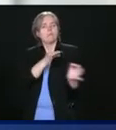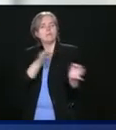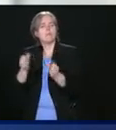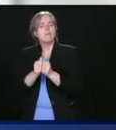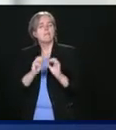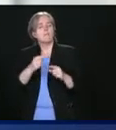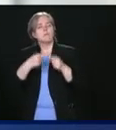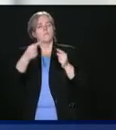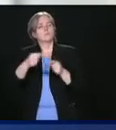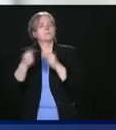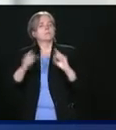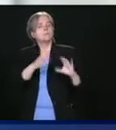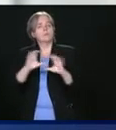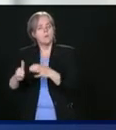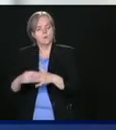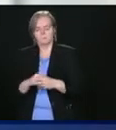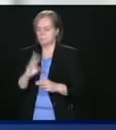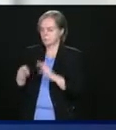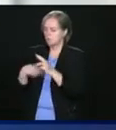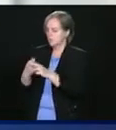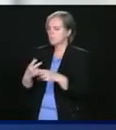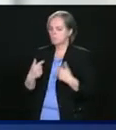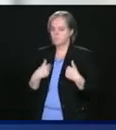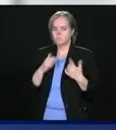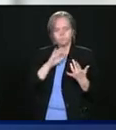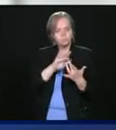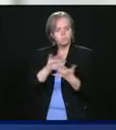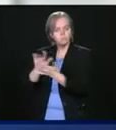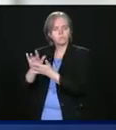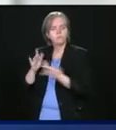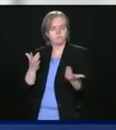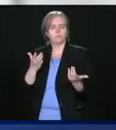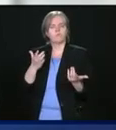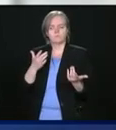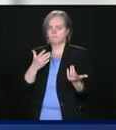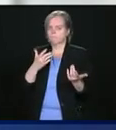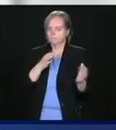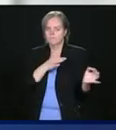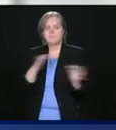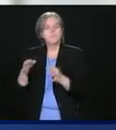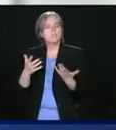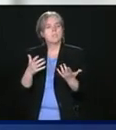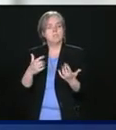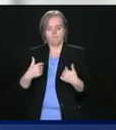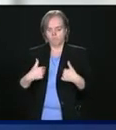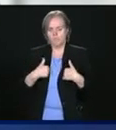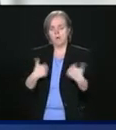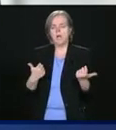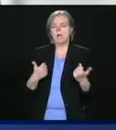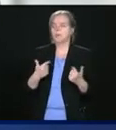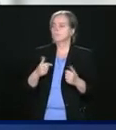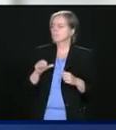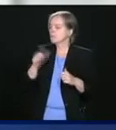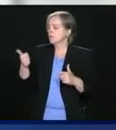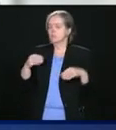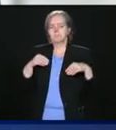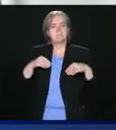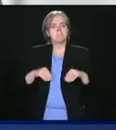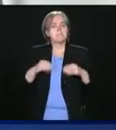eu des discussions très étroites avec les leaders d'opposition, avec moi directement et à travers